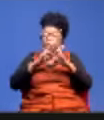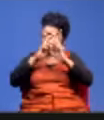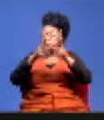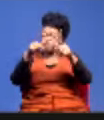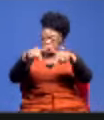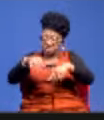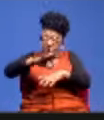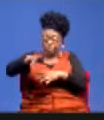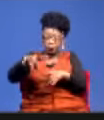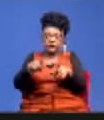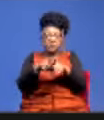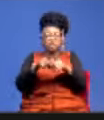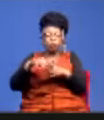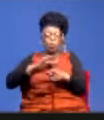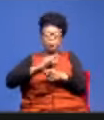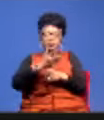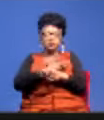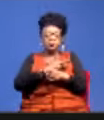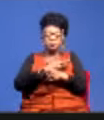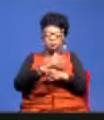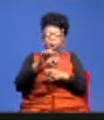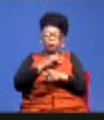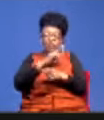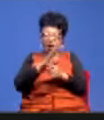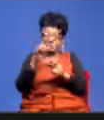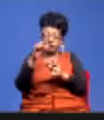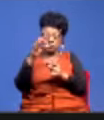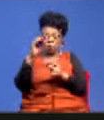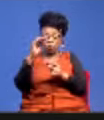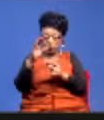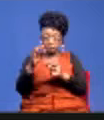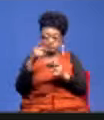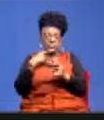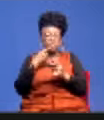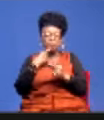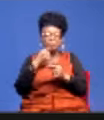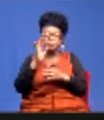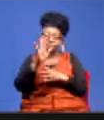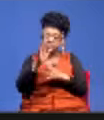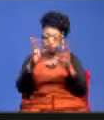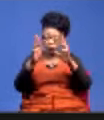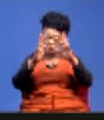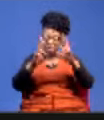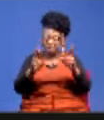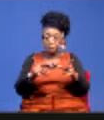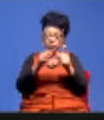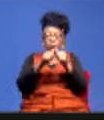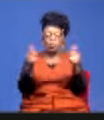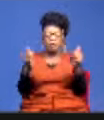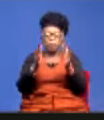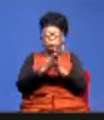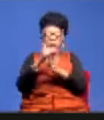kamati ya afya katika baraza la magavana zikitaka serikali za kaunti kujitayarisha vyema kuhusu